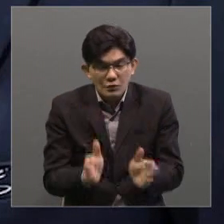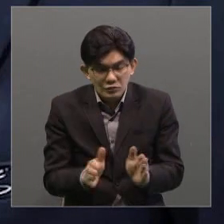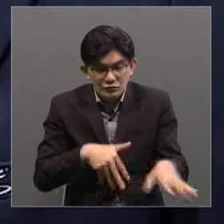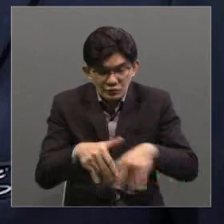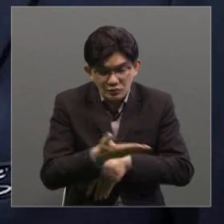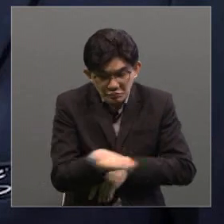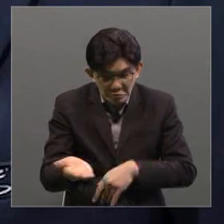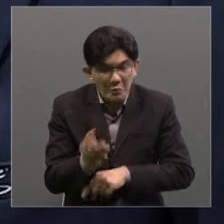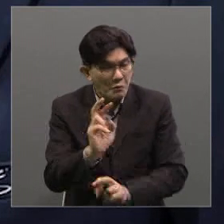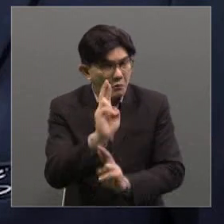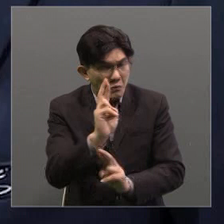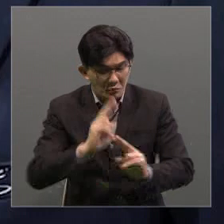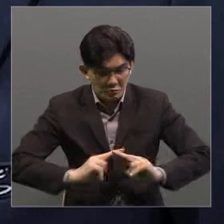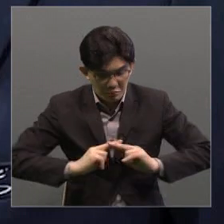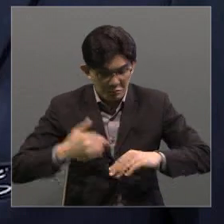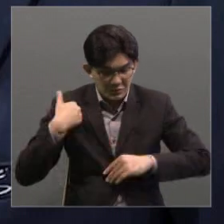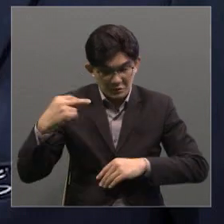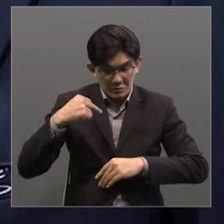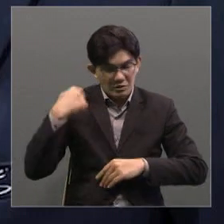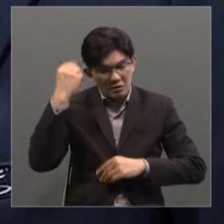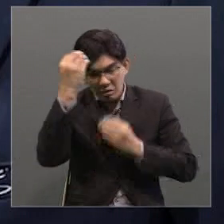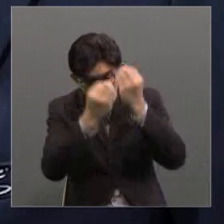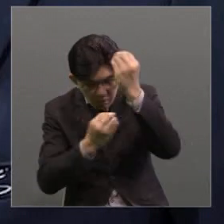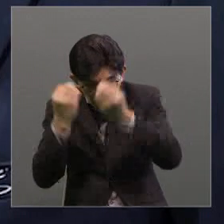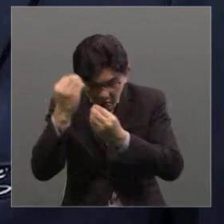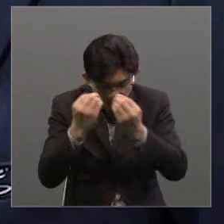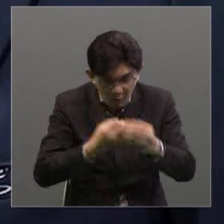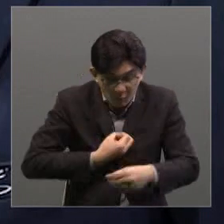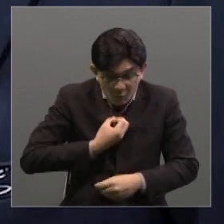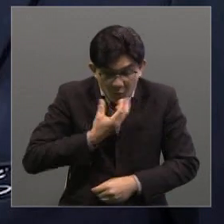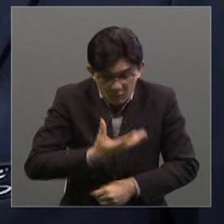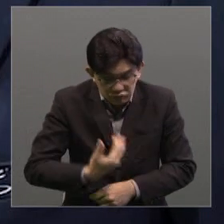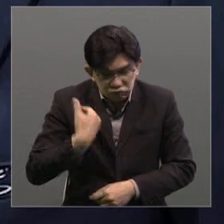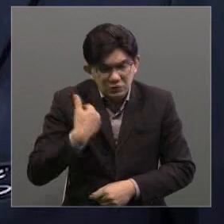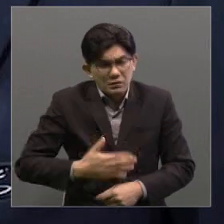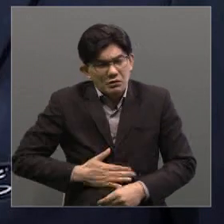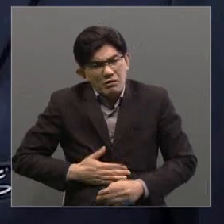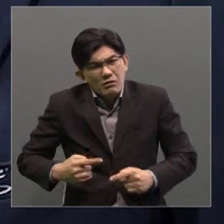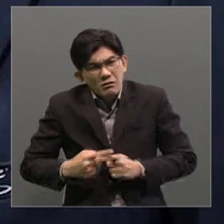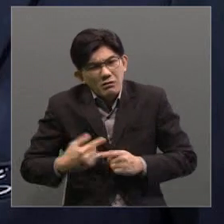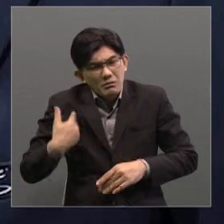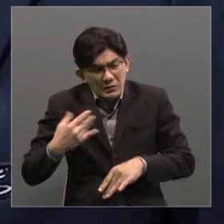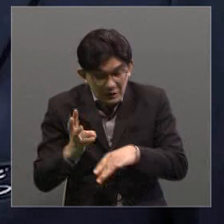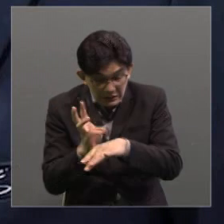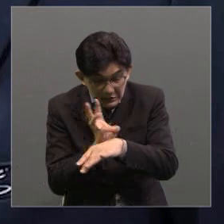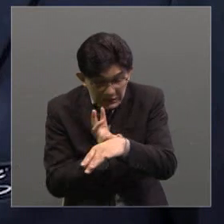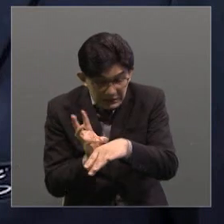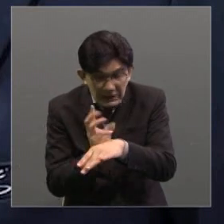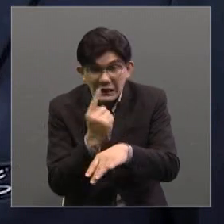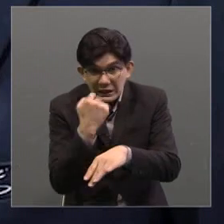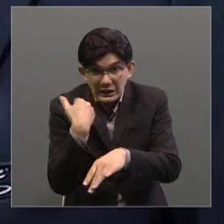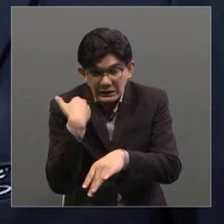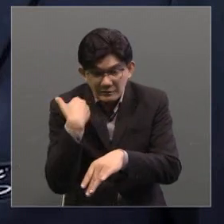ในพื้นที่เนี่ยต้องเฝ้าระวังอาการตนเองถ้าวิงเวียนศีรษะปวดหัวอาเจียนปวดท้องหรือว่ามีตุ่มขึ้นตามร่างกาย